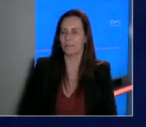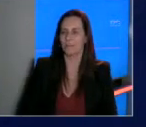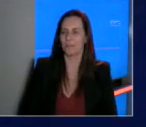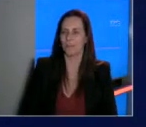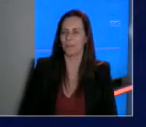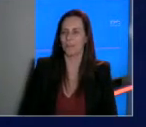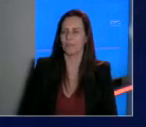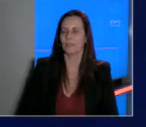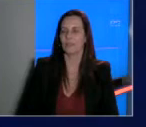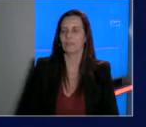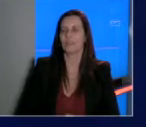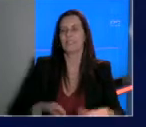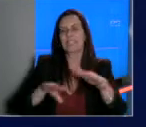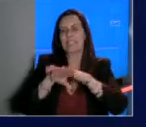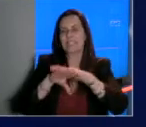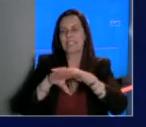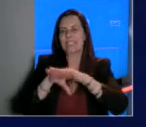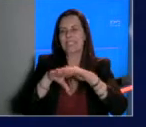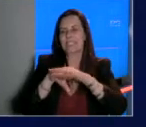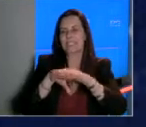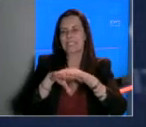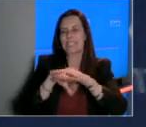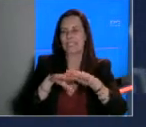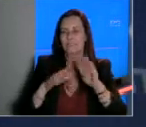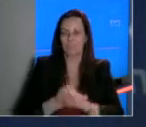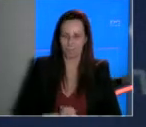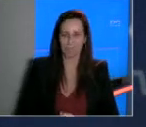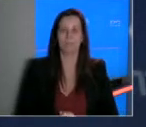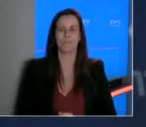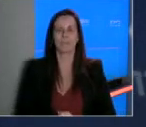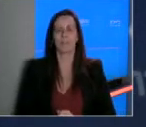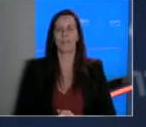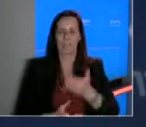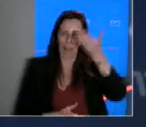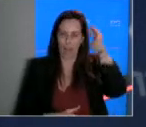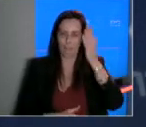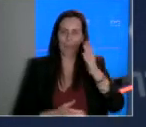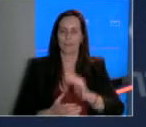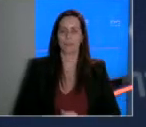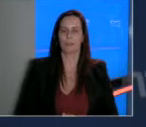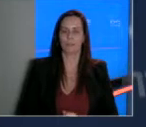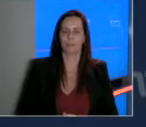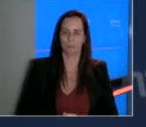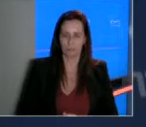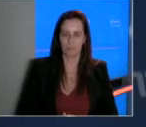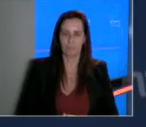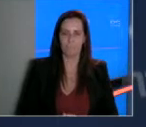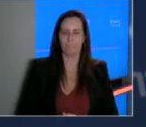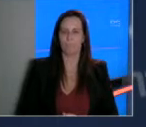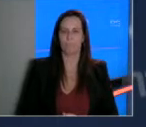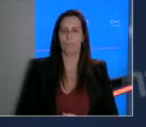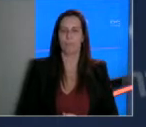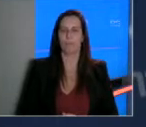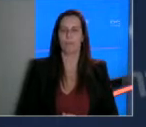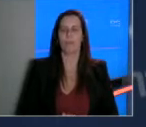טראמפ, אנחנו צריכים לעבור? אני מצטער, עמנואל. בהצלחה לכולנו. יאיר לפיד, תודה רבה. ליאיר לפיד, שמדינת